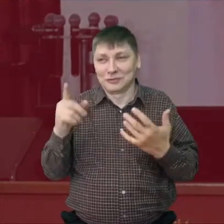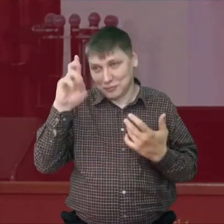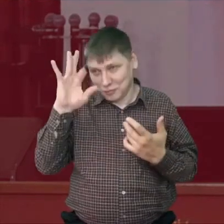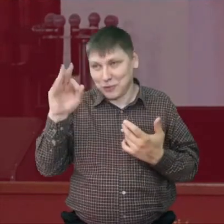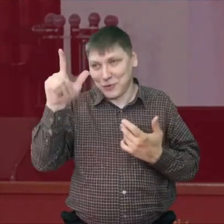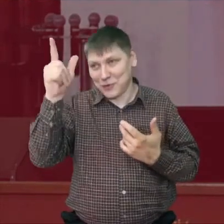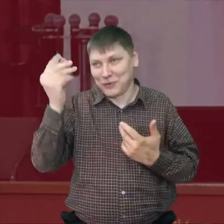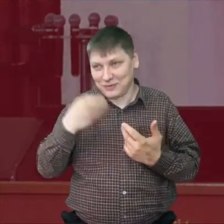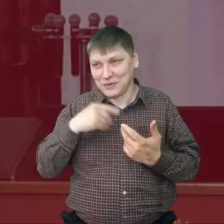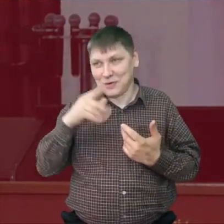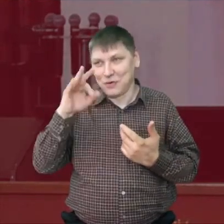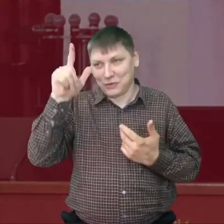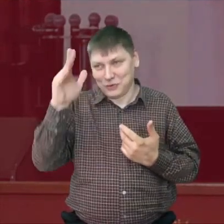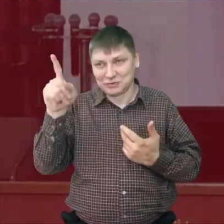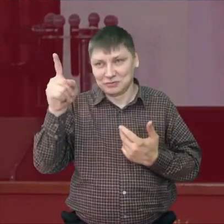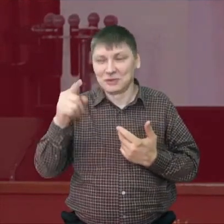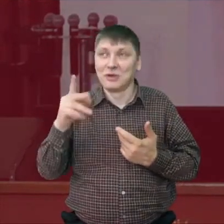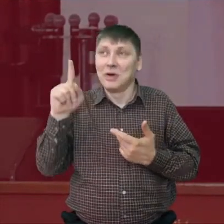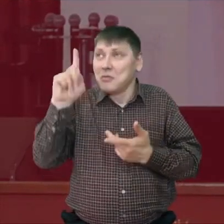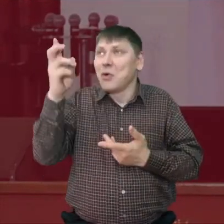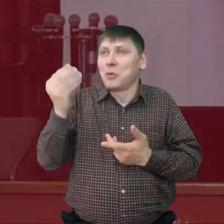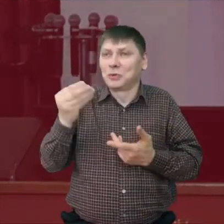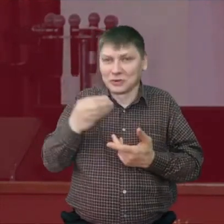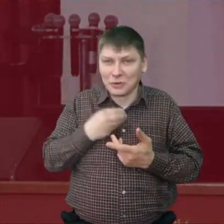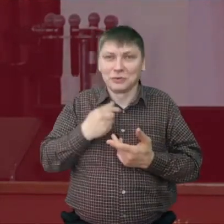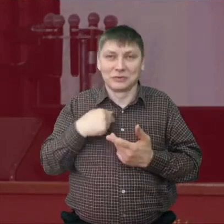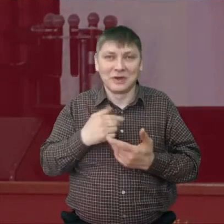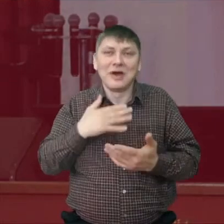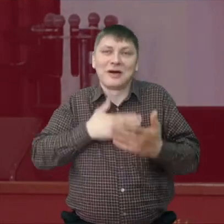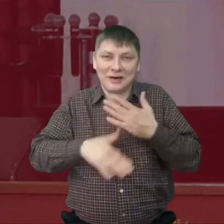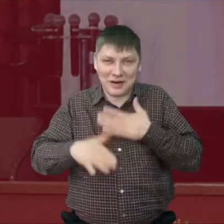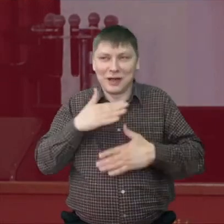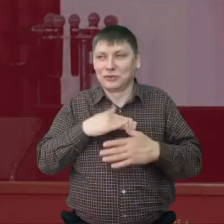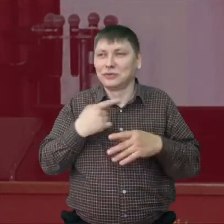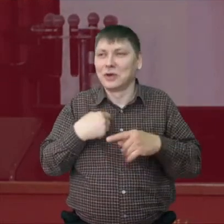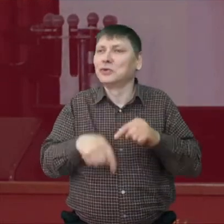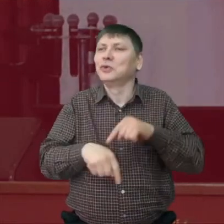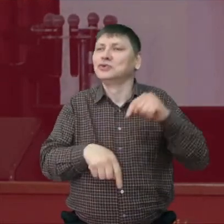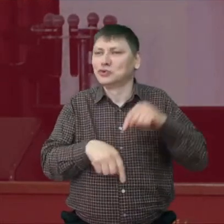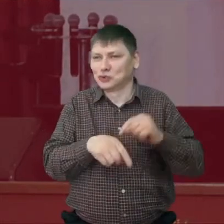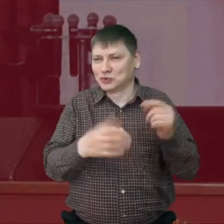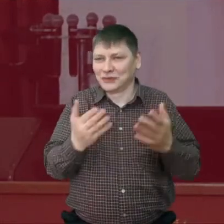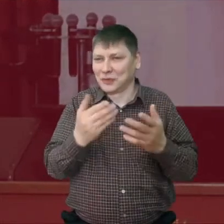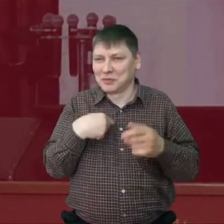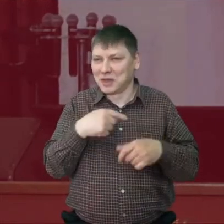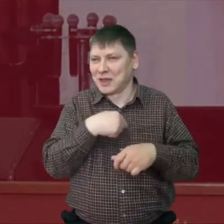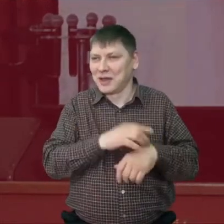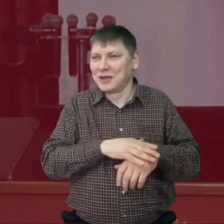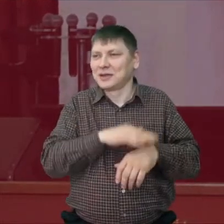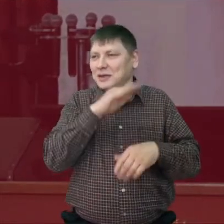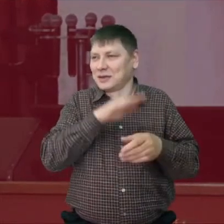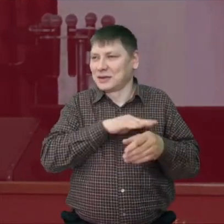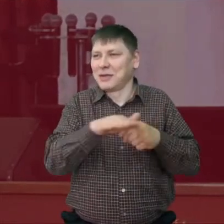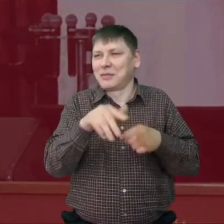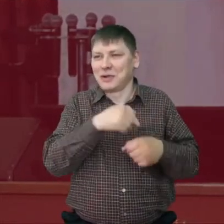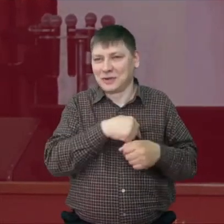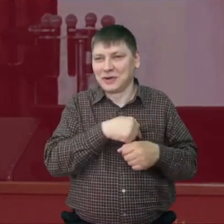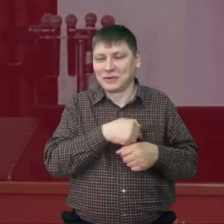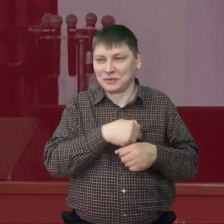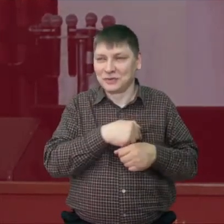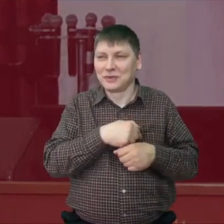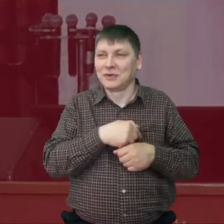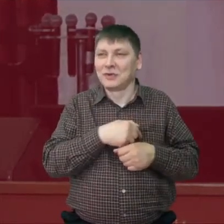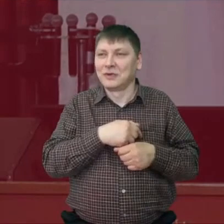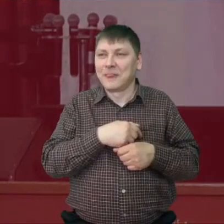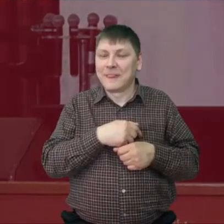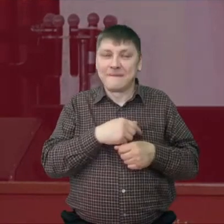состояние христианской радости мы можем определить так. То есть радость – это вот те эмоции, которые нас наполняют, которые являются следствием